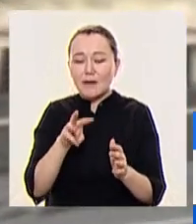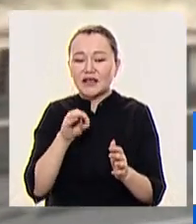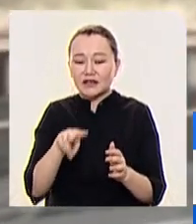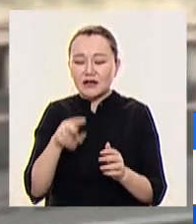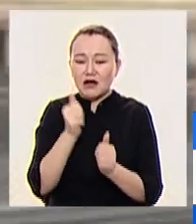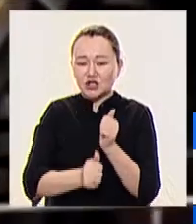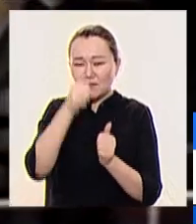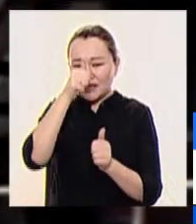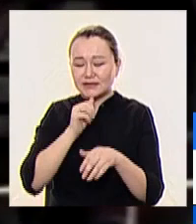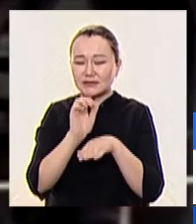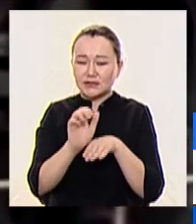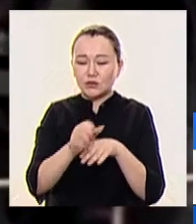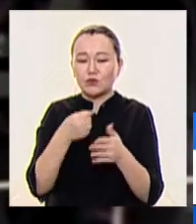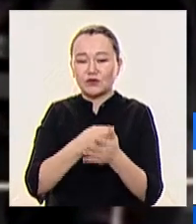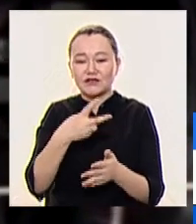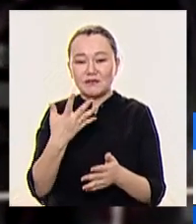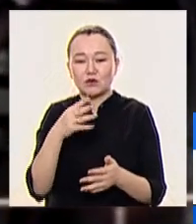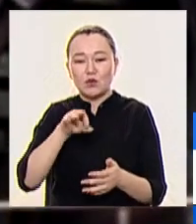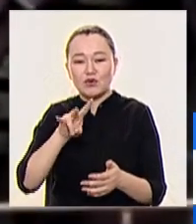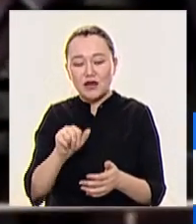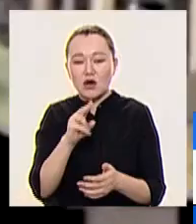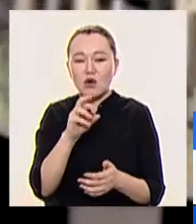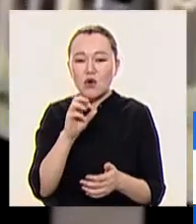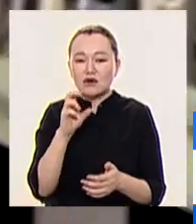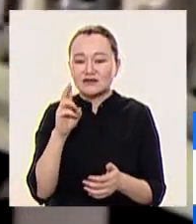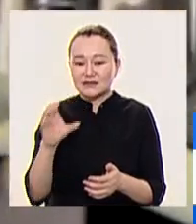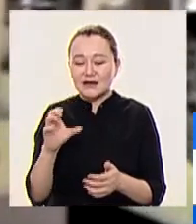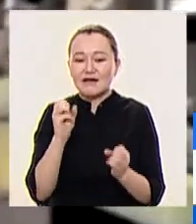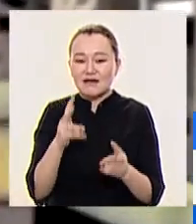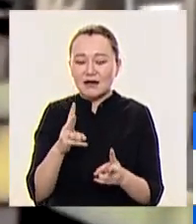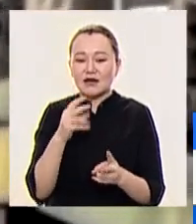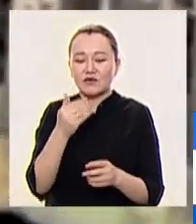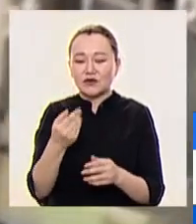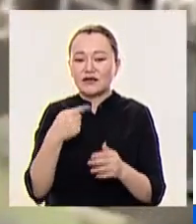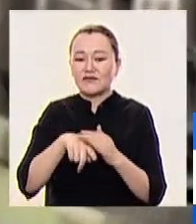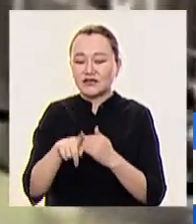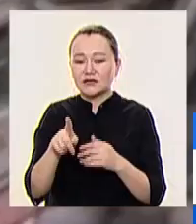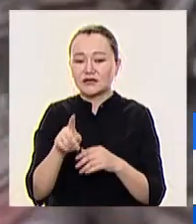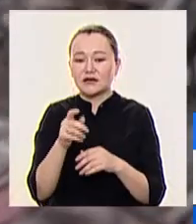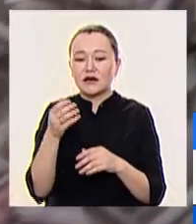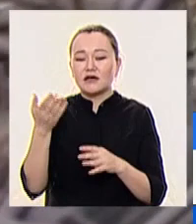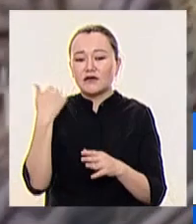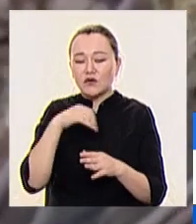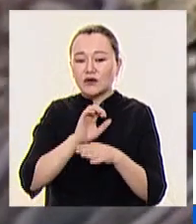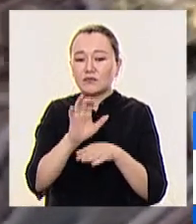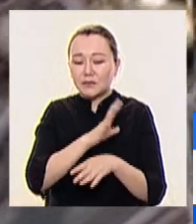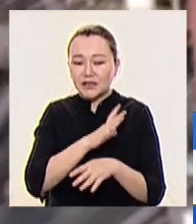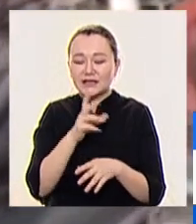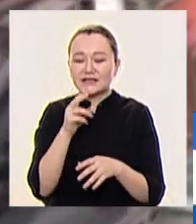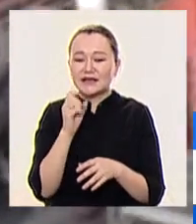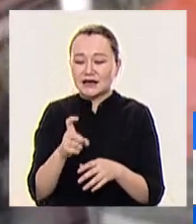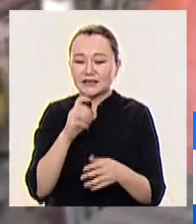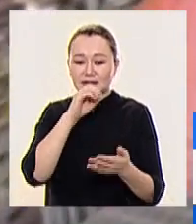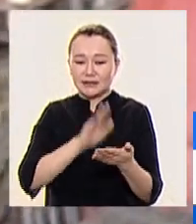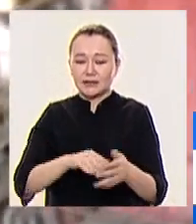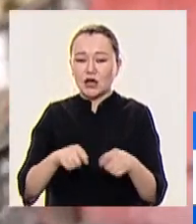ежемесячно импортировать до 25 тысяч тонн кокса, тогда как ранее он являлся его экспортером. В феврале этого года в цехе